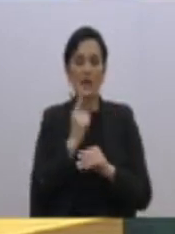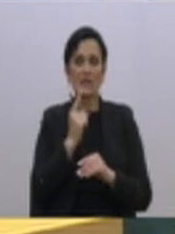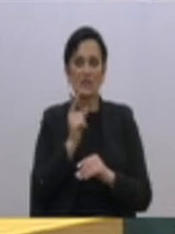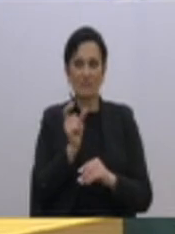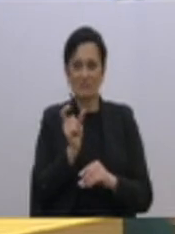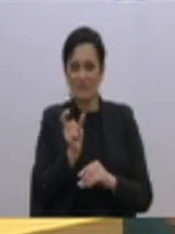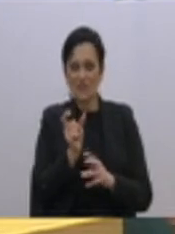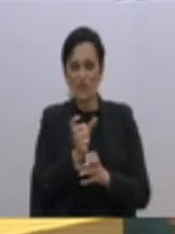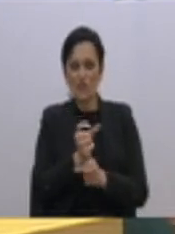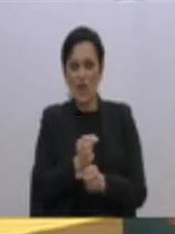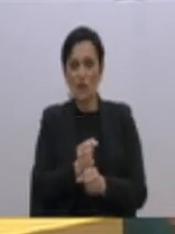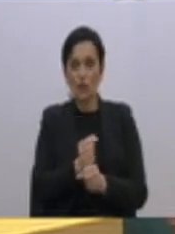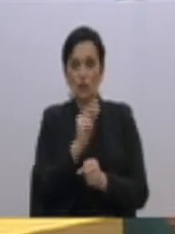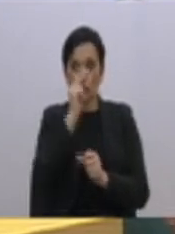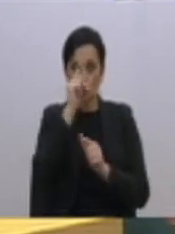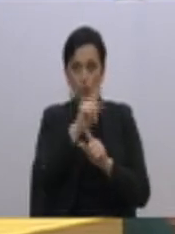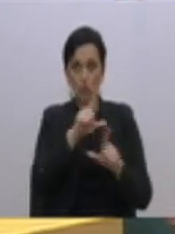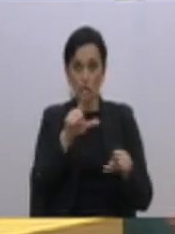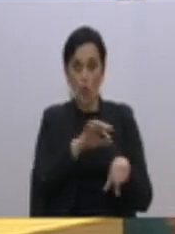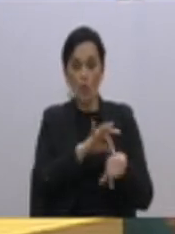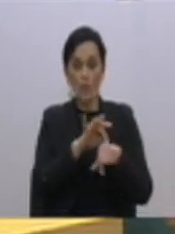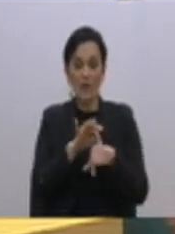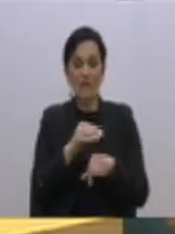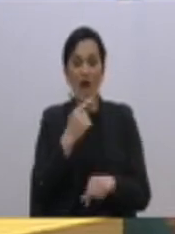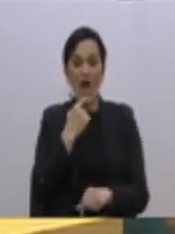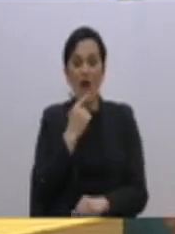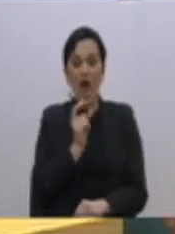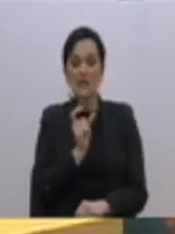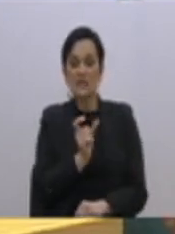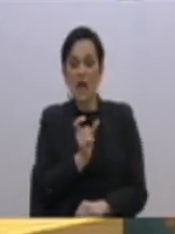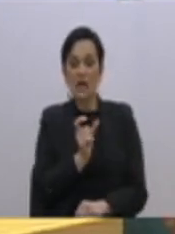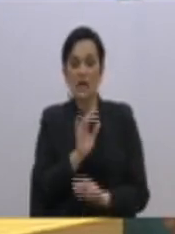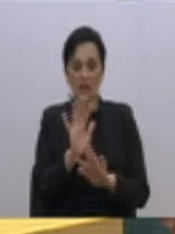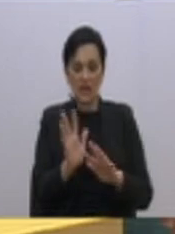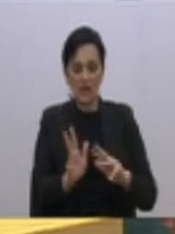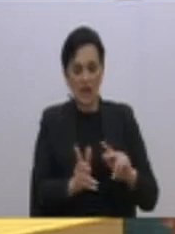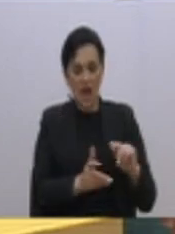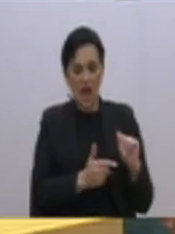შეზღუდვა შემოიღო სკოლაში მიყვანის ასაკის. გავიდა